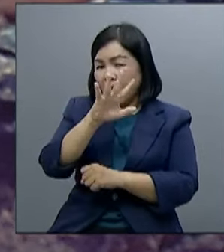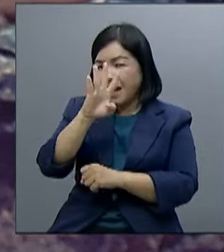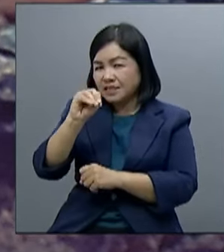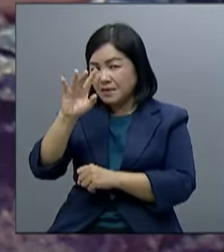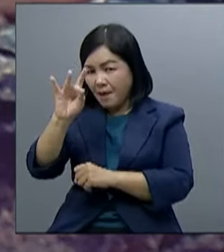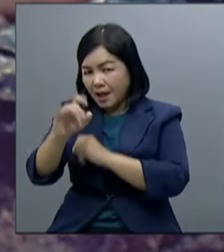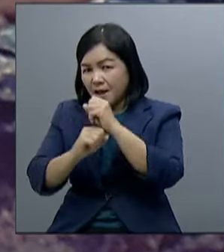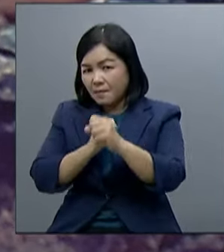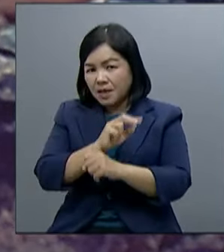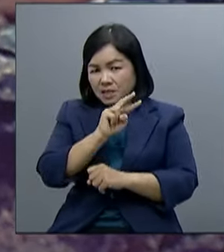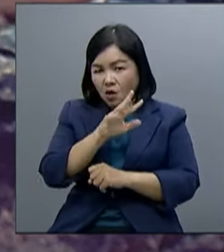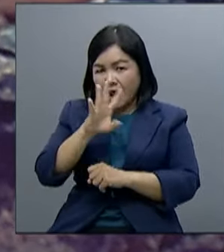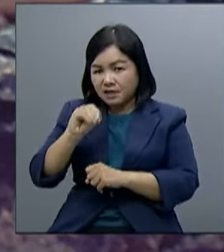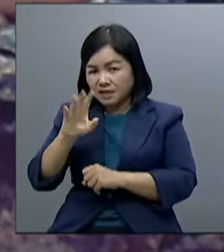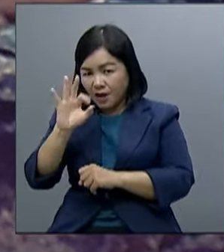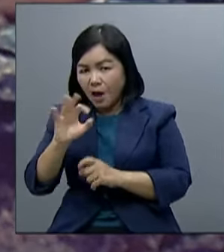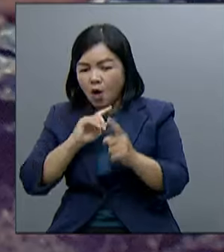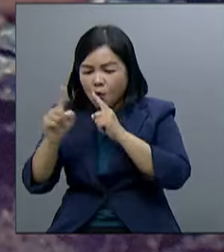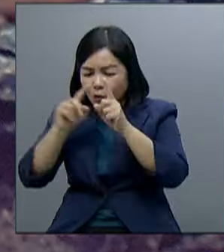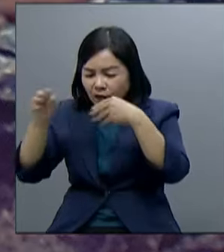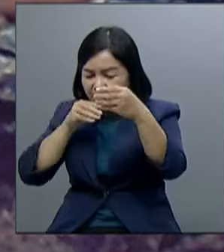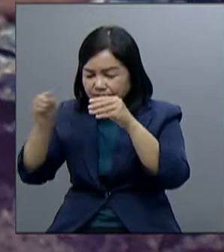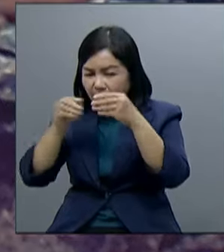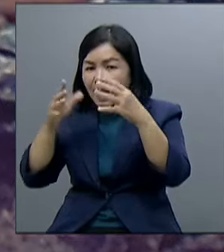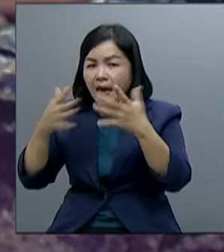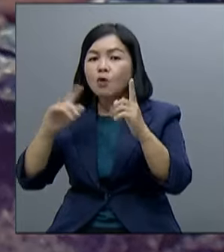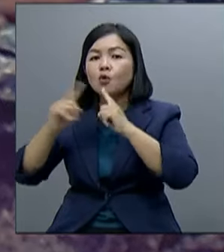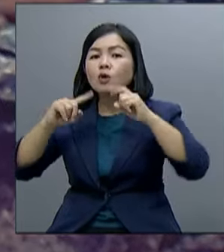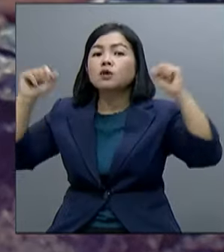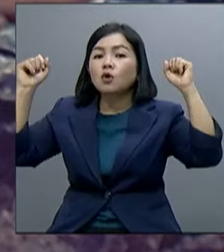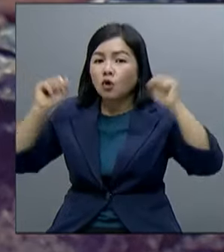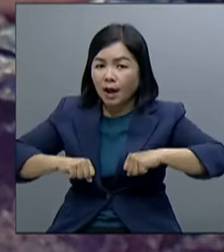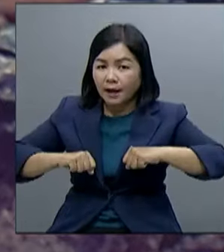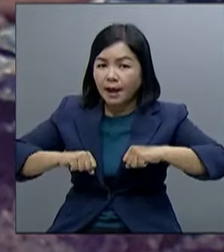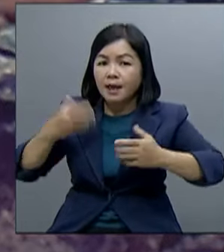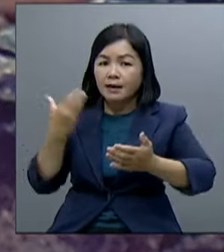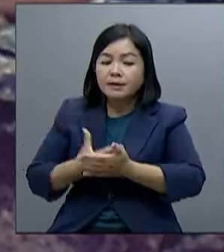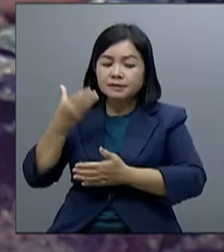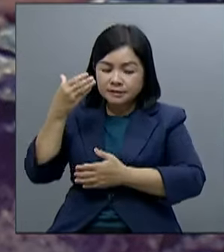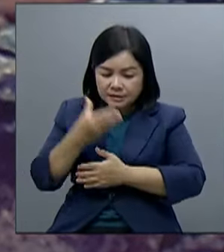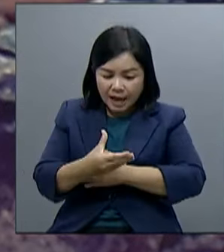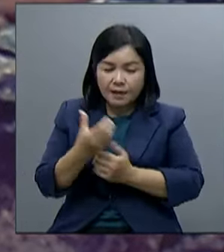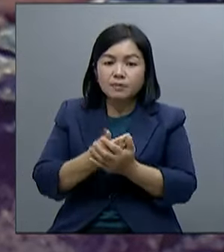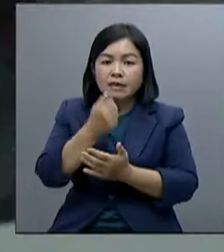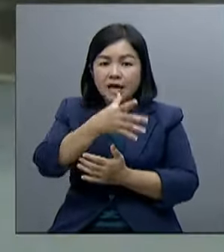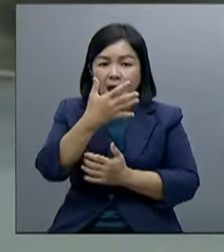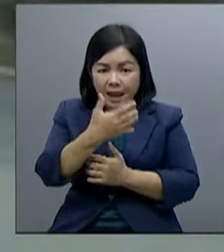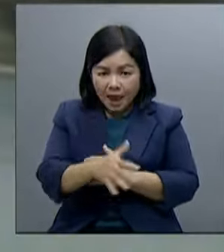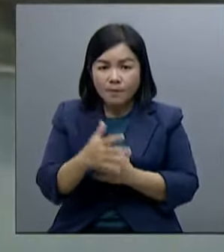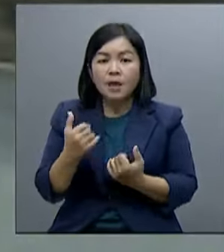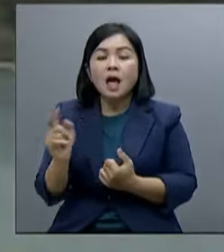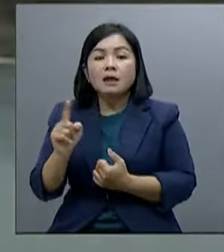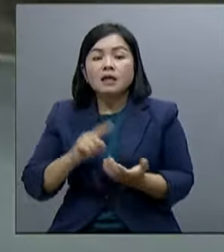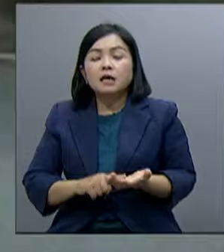ไกล่เกลี่ยประนีประนอมยอมความกันทั้ง 2ฝ่ายก็ตกลงกันได้และมีการจ่ายค่าเสียหายในทางแพ่งค่ะสำนวน